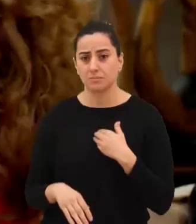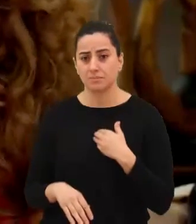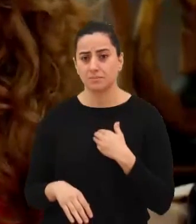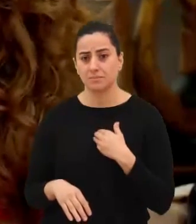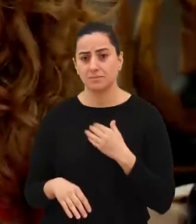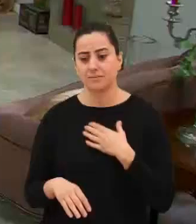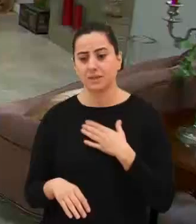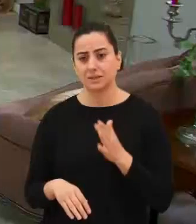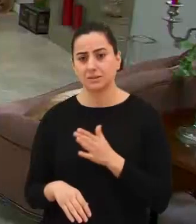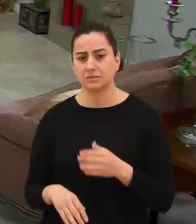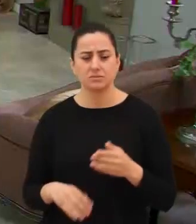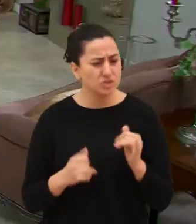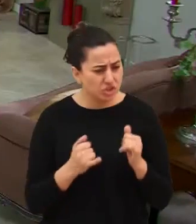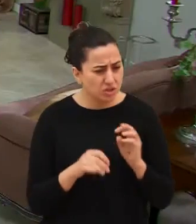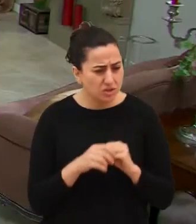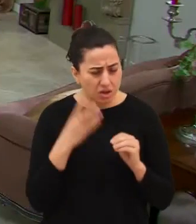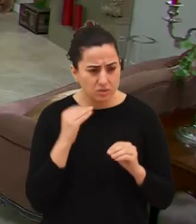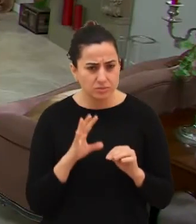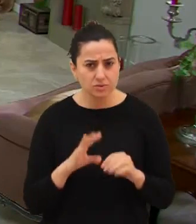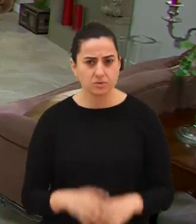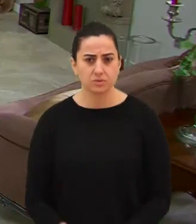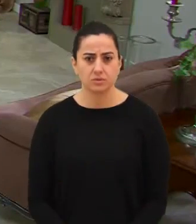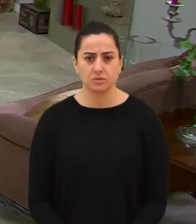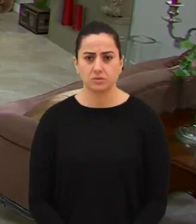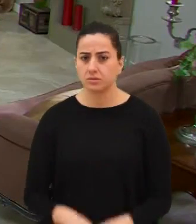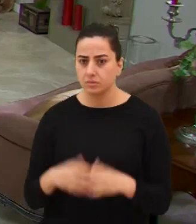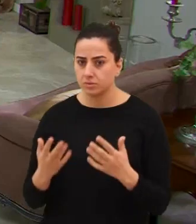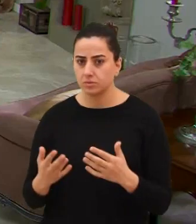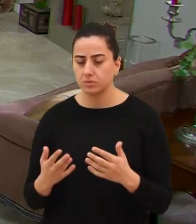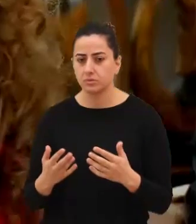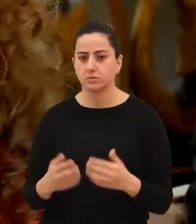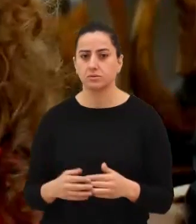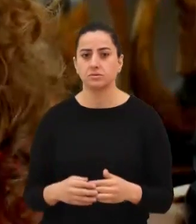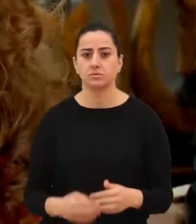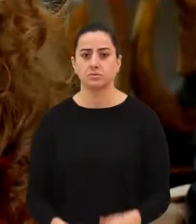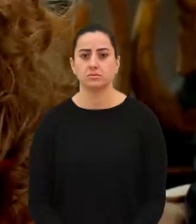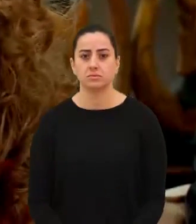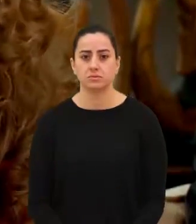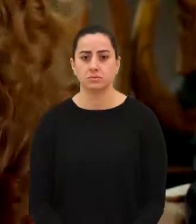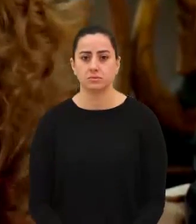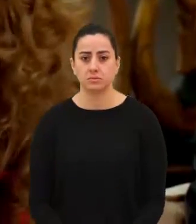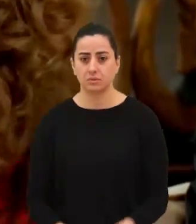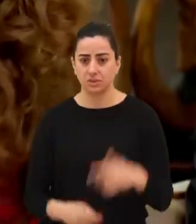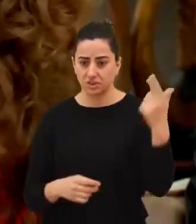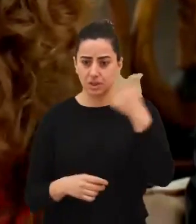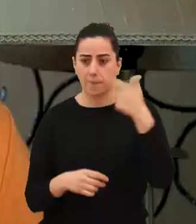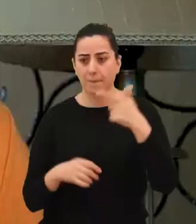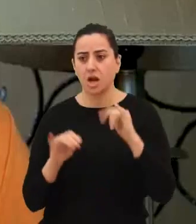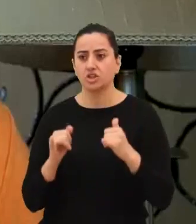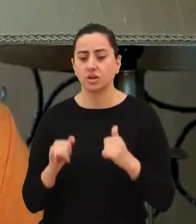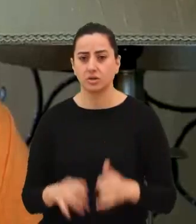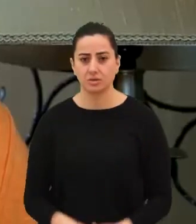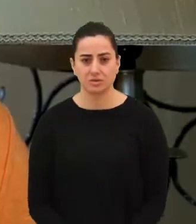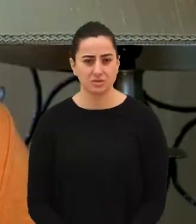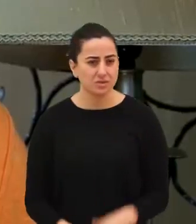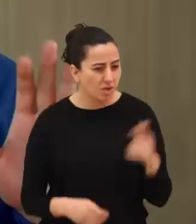benim kısmımı. Şaka mı? Şaka mı? Bir dakika ne şakası ya? Şey, kamera şakası.